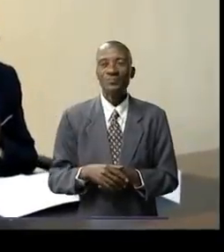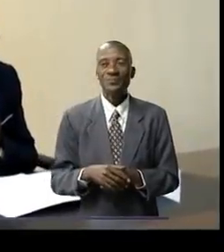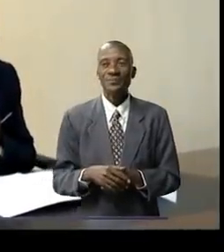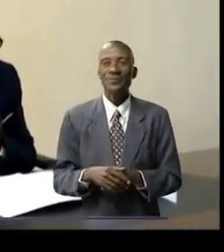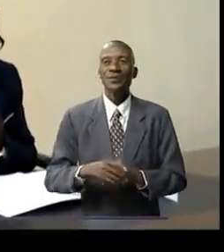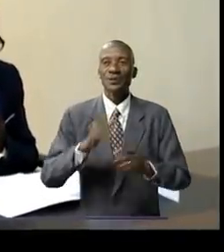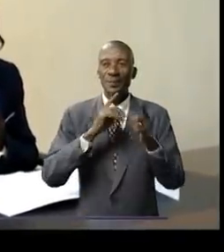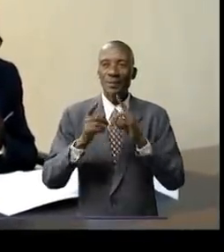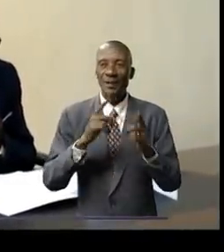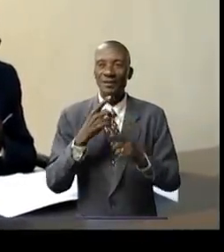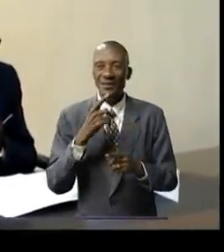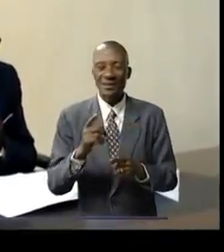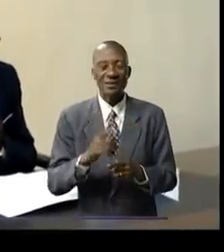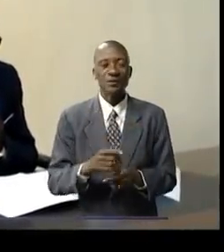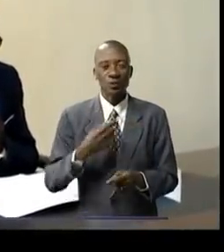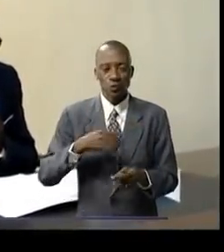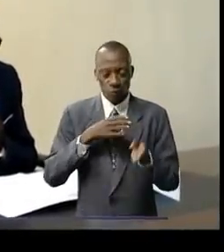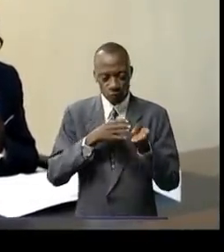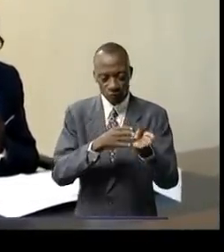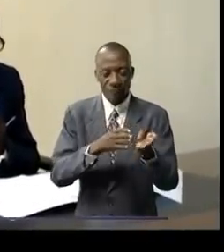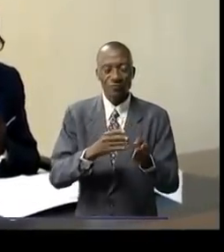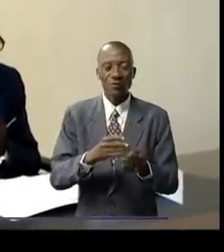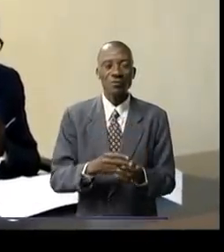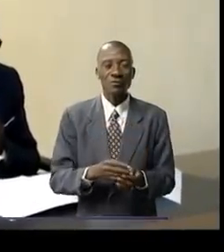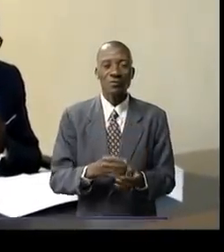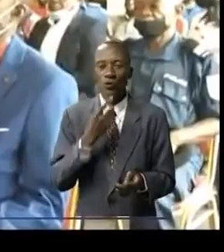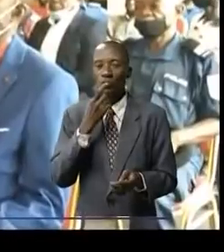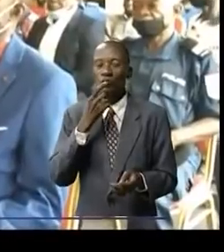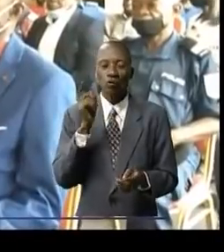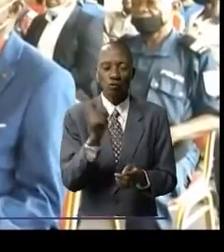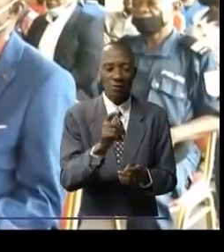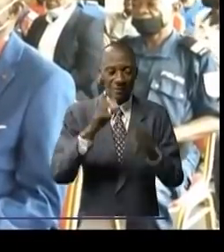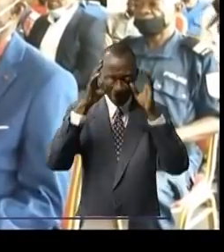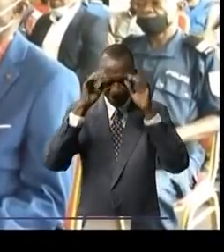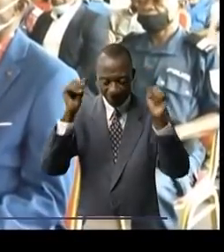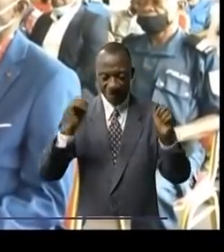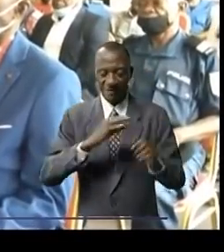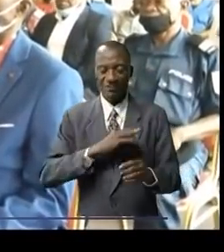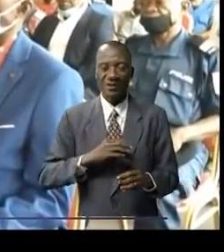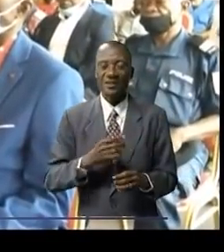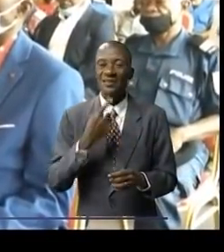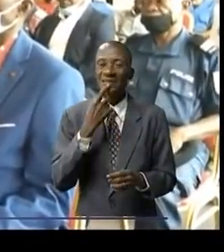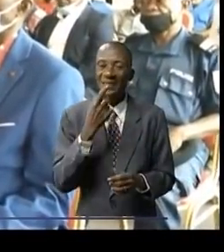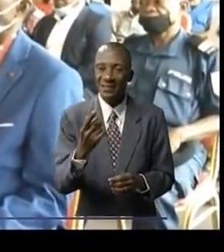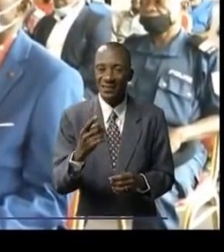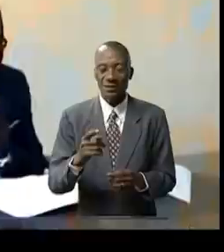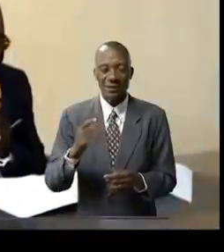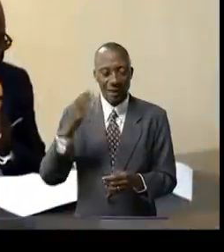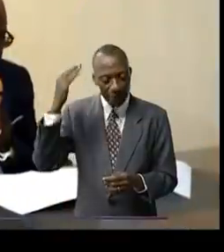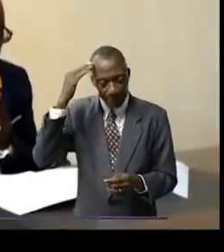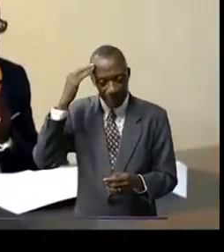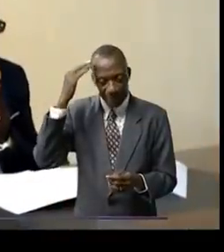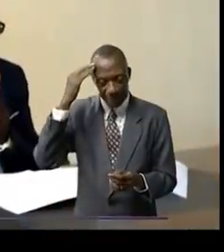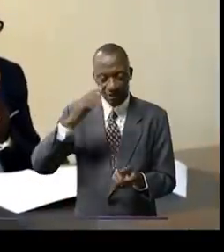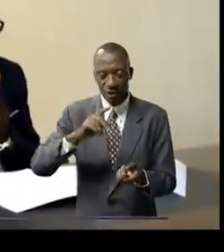changement de nos attitudes rétrogrades pour une attitude positive vis-à-vis